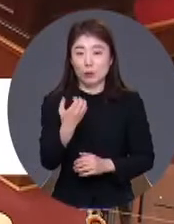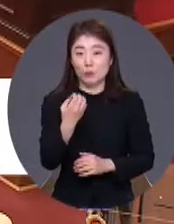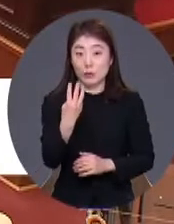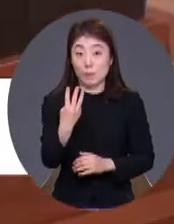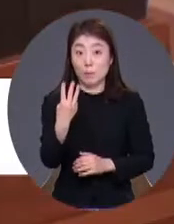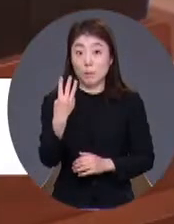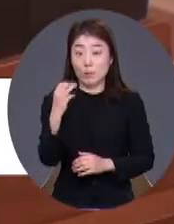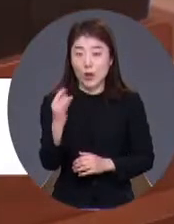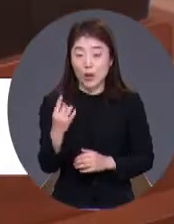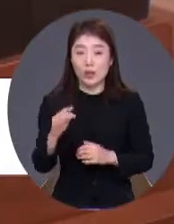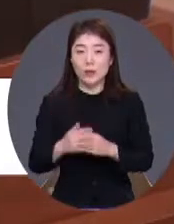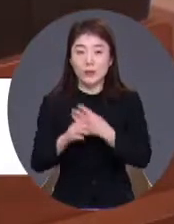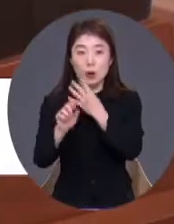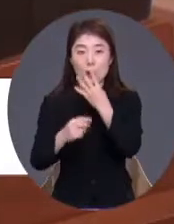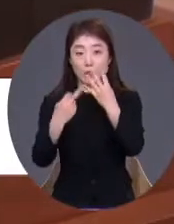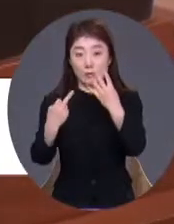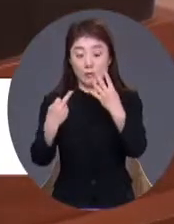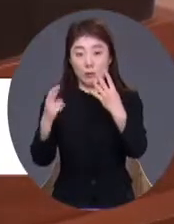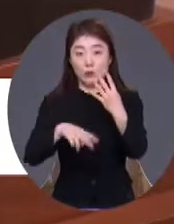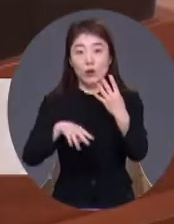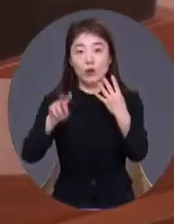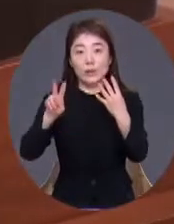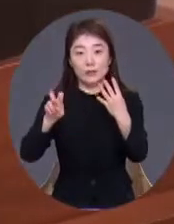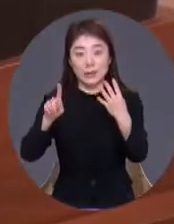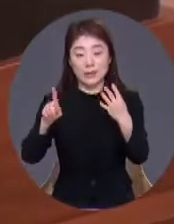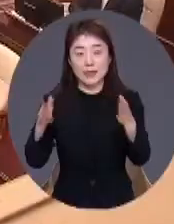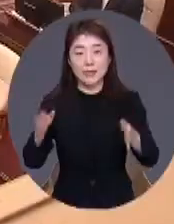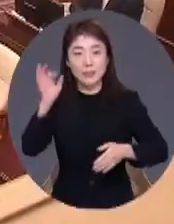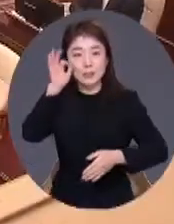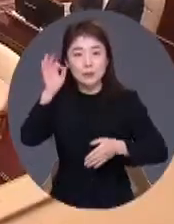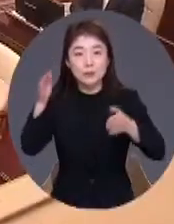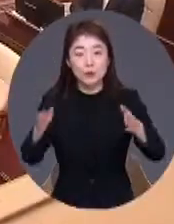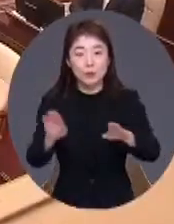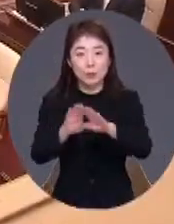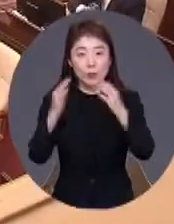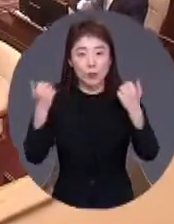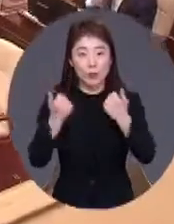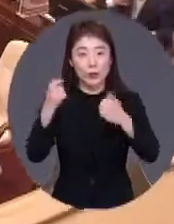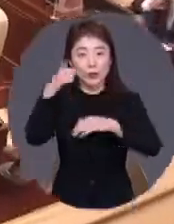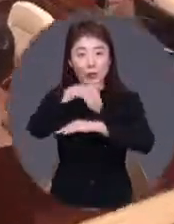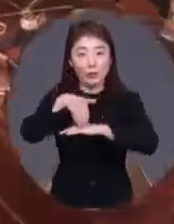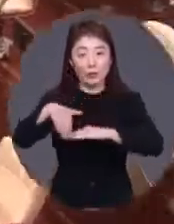제393회 임시회는 다음 달 12일부터 21일까지 10일 동안 열립니다.